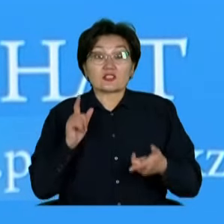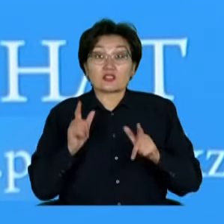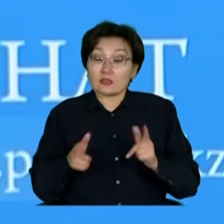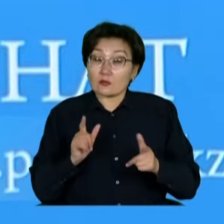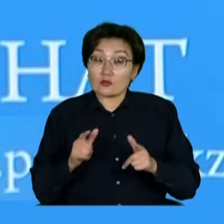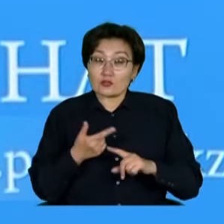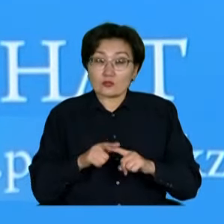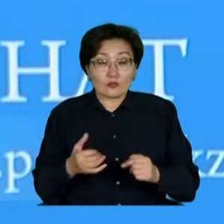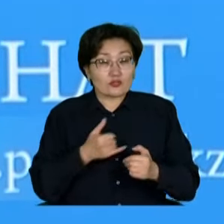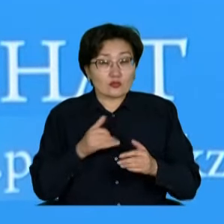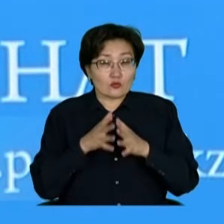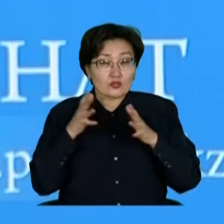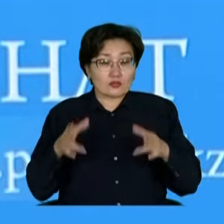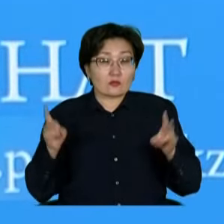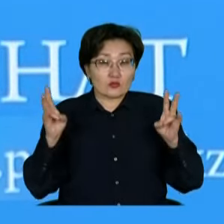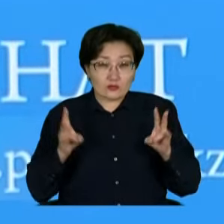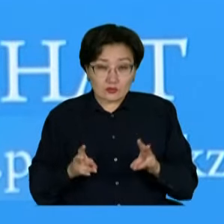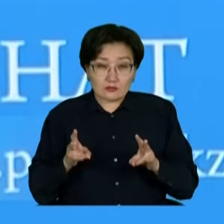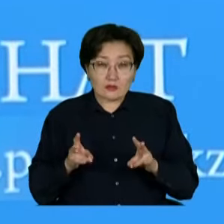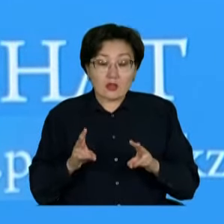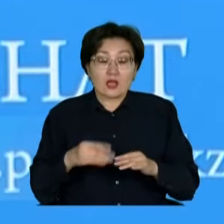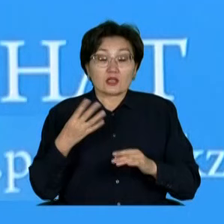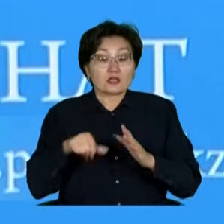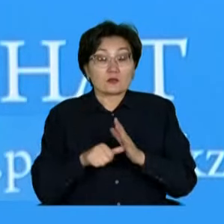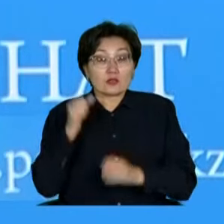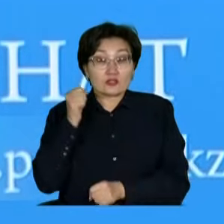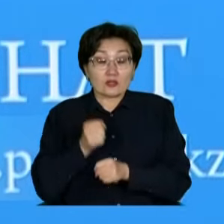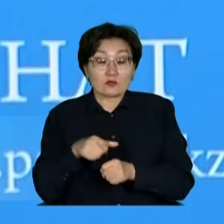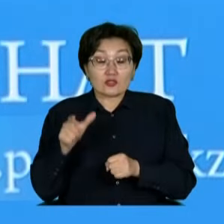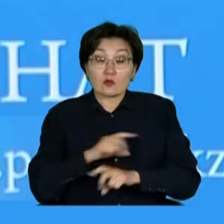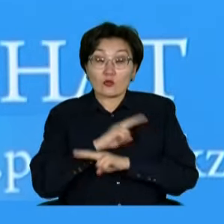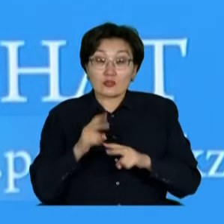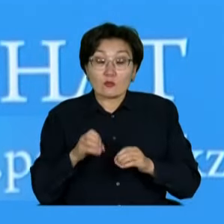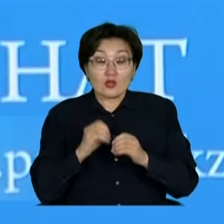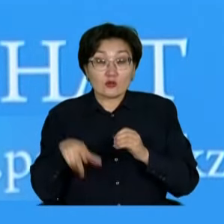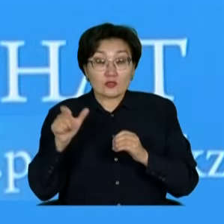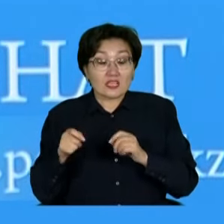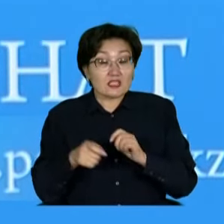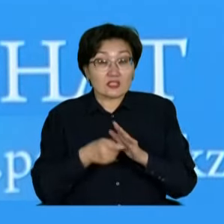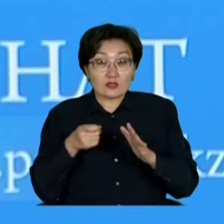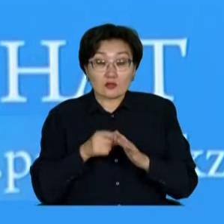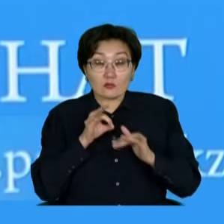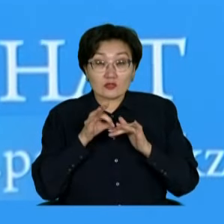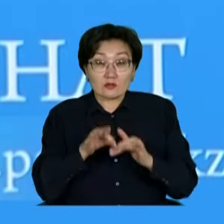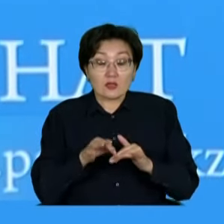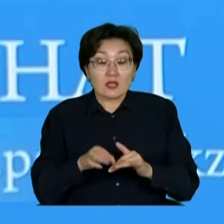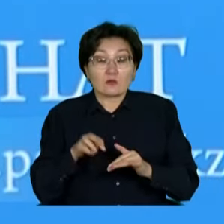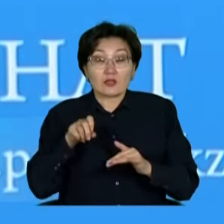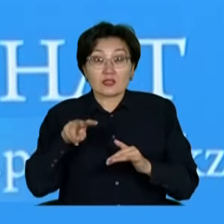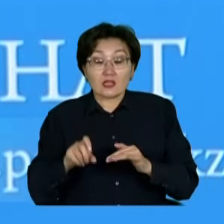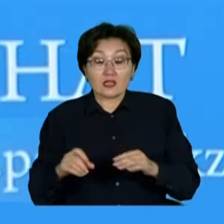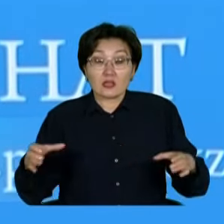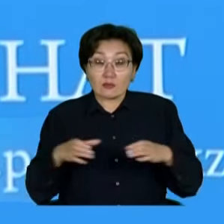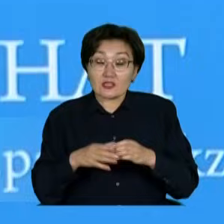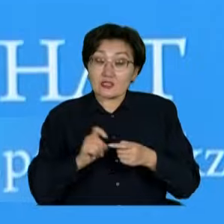Шынтуайтына келгенде бұл біз үшін үлкен орын толмас оқиға. 46 кеншінің жаны қиылды. Қазір 10 адам тергеліп жатыр. ArcelorMittal компаниясында қатысты істер